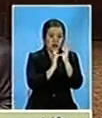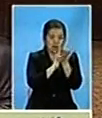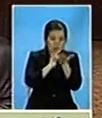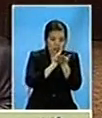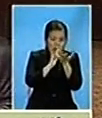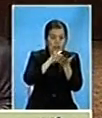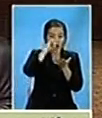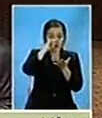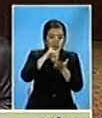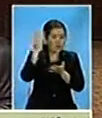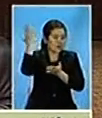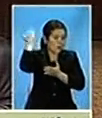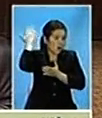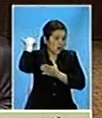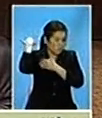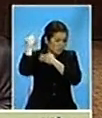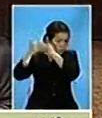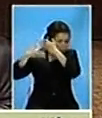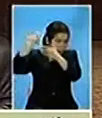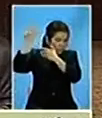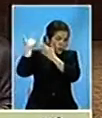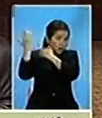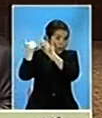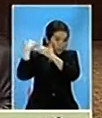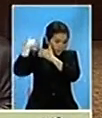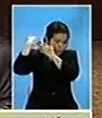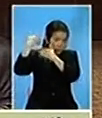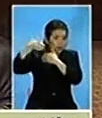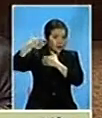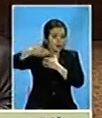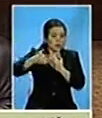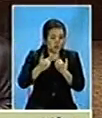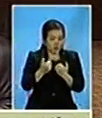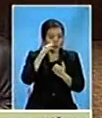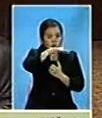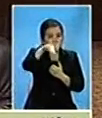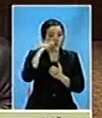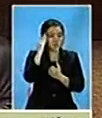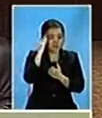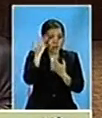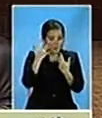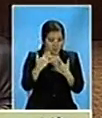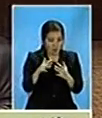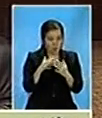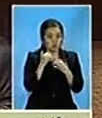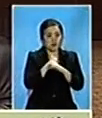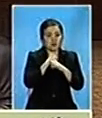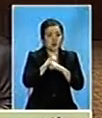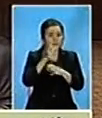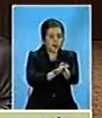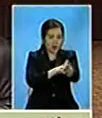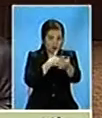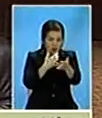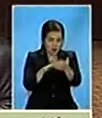อันนี้ทุกท่านทราบดีแต่สิ่งที่เรียกว่าวิชาชีพการแพทย์แผนไทยประยุกต์นั้นเป็นสิ่ง